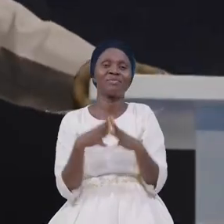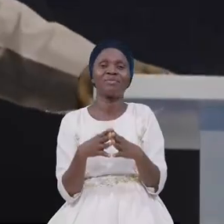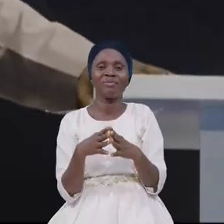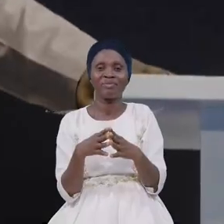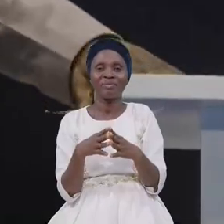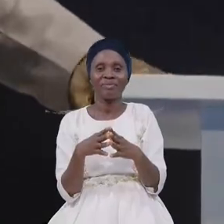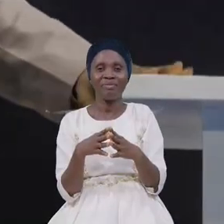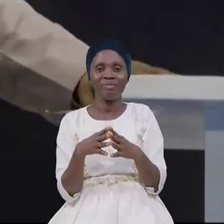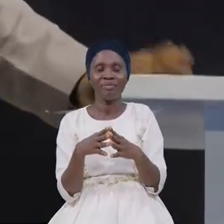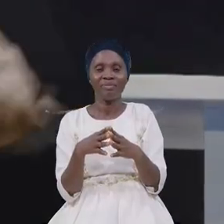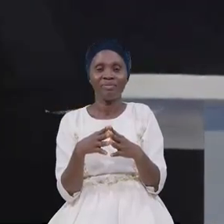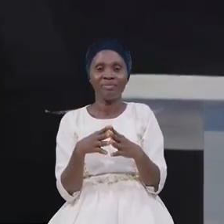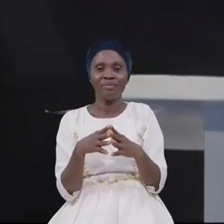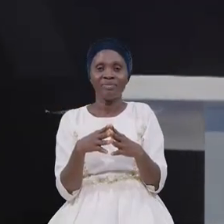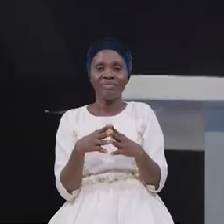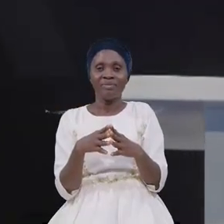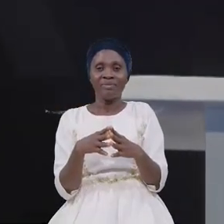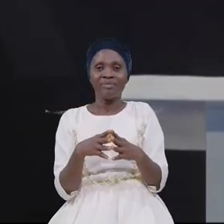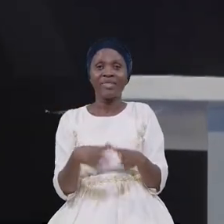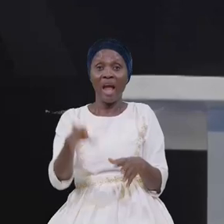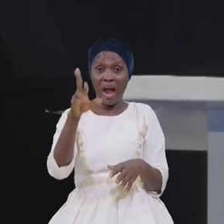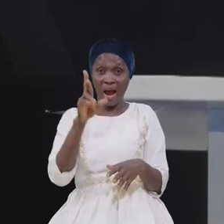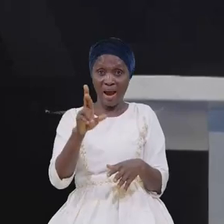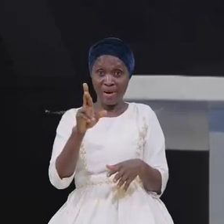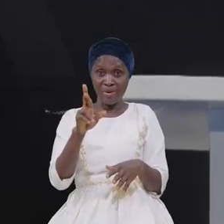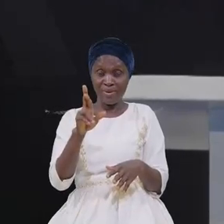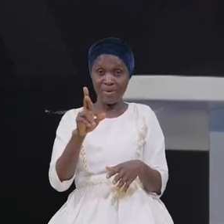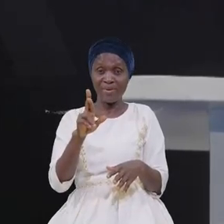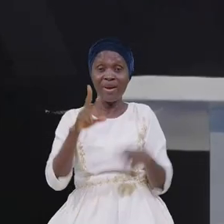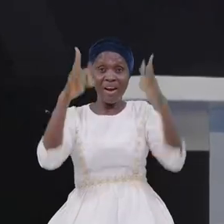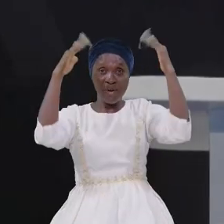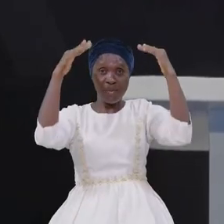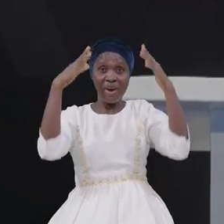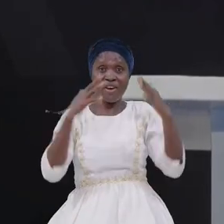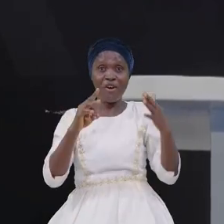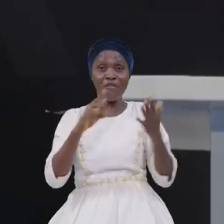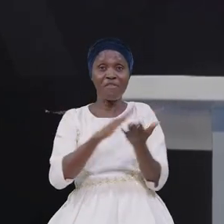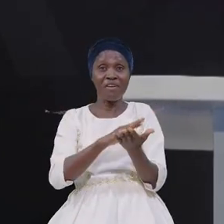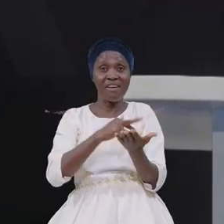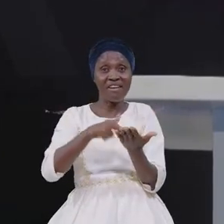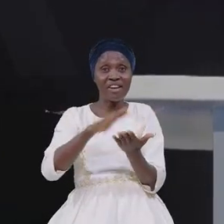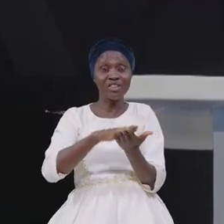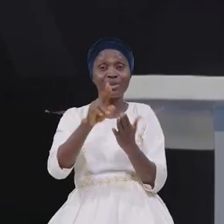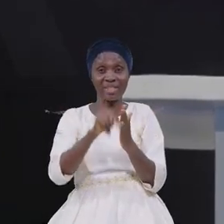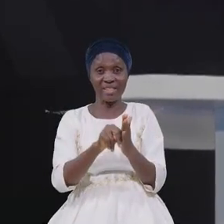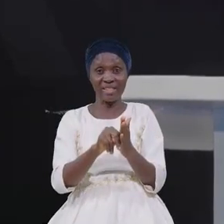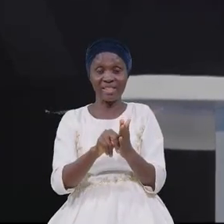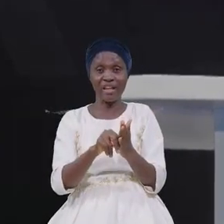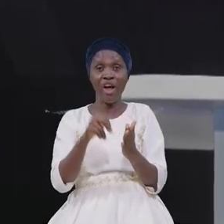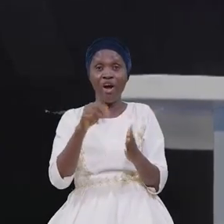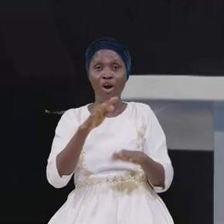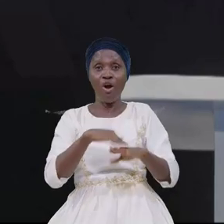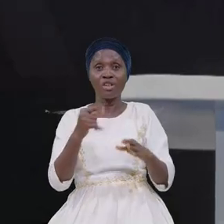au long de l'évangile. Et la pluie de justice sur le repentant à